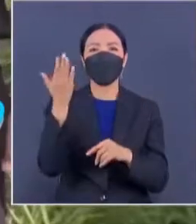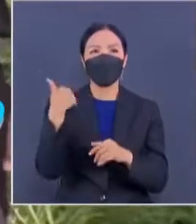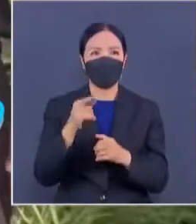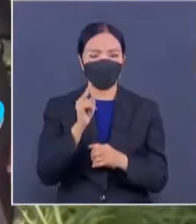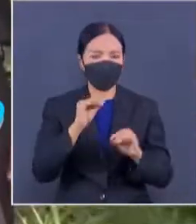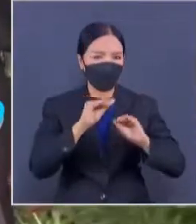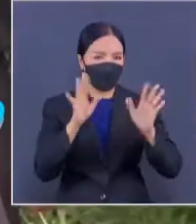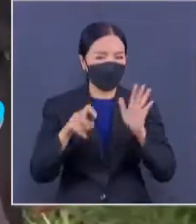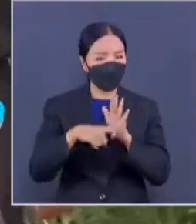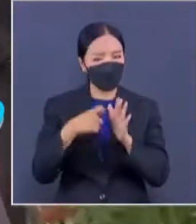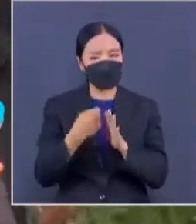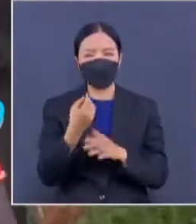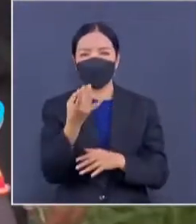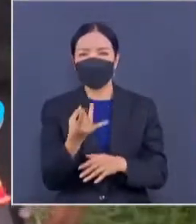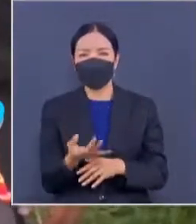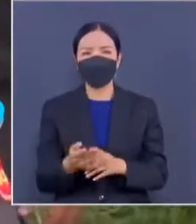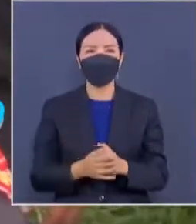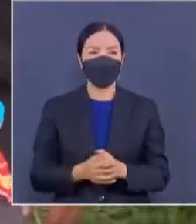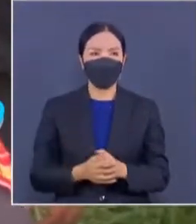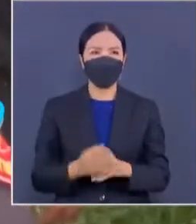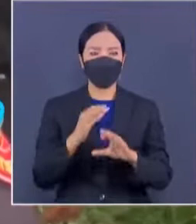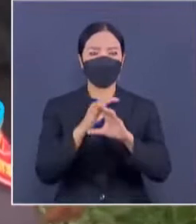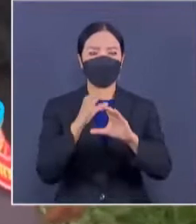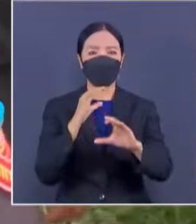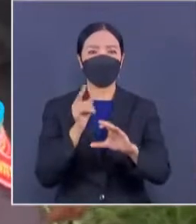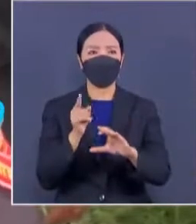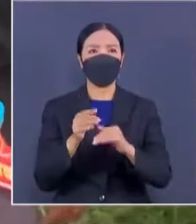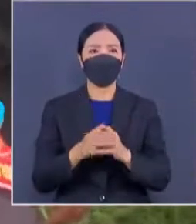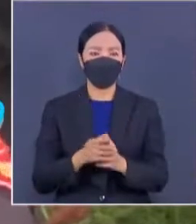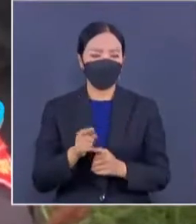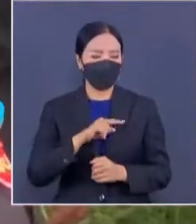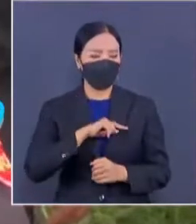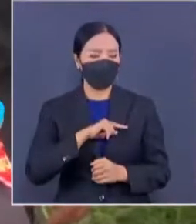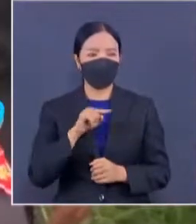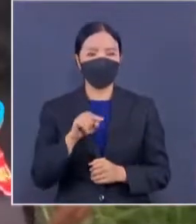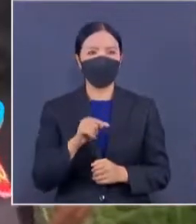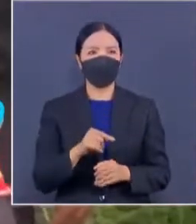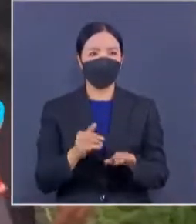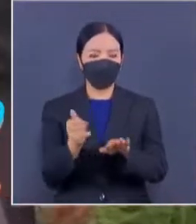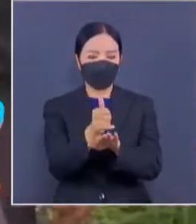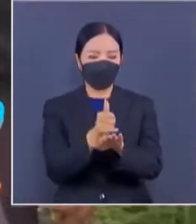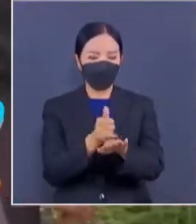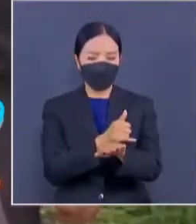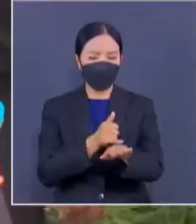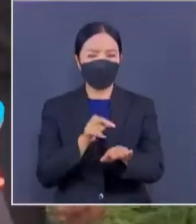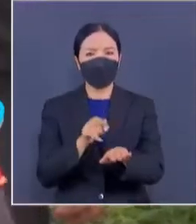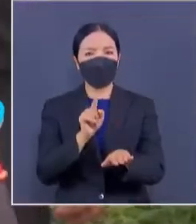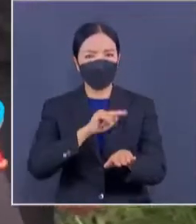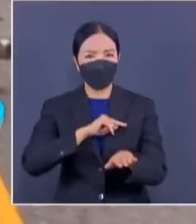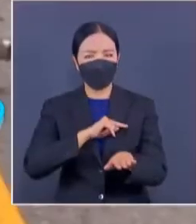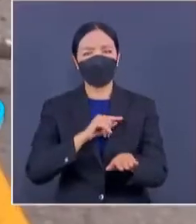ำให้ชัดเจนว่าสาเหตุเกิดขึ้นจากอะไรเพราะว่านี่คือรถโดยสารการรับผิดชอบต่อผู้โดยสารนี่เป็นสิ่งสำคัญนะครับแล้วก็เ